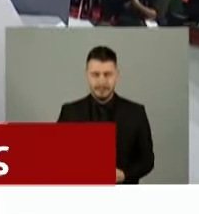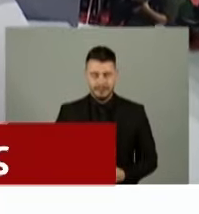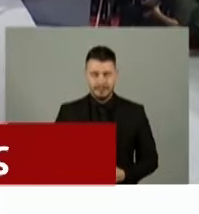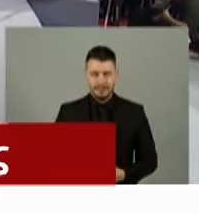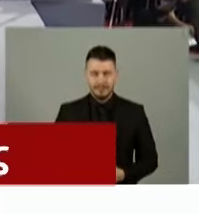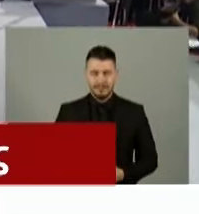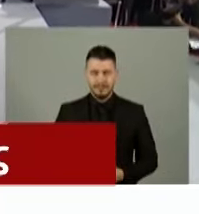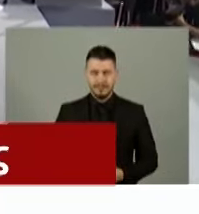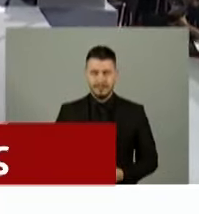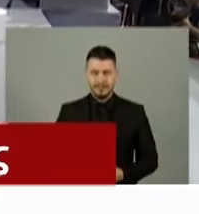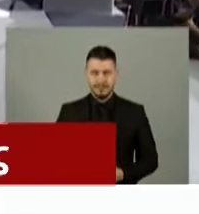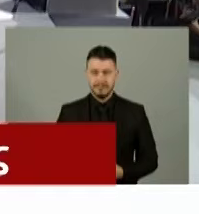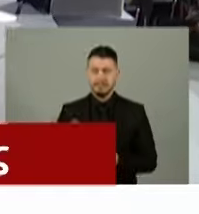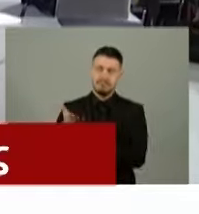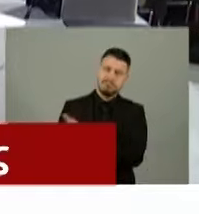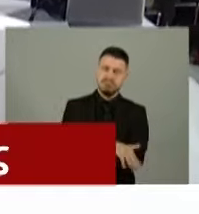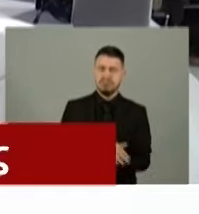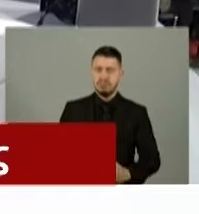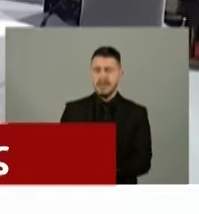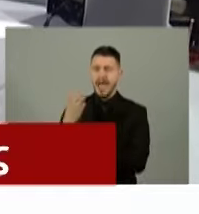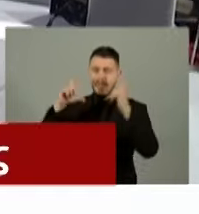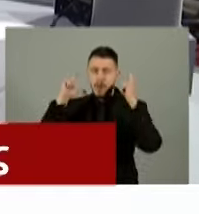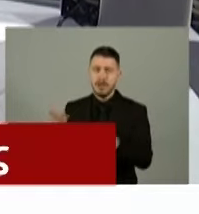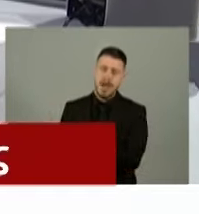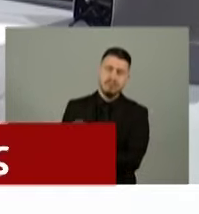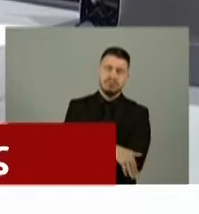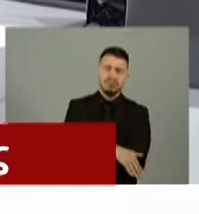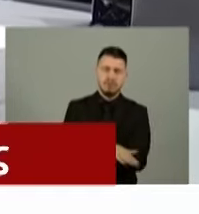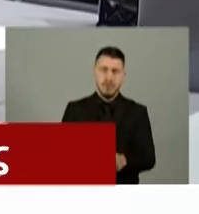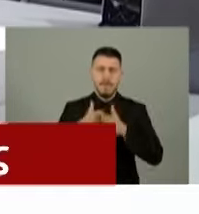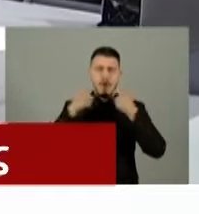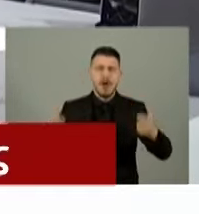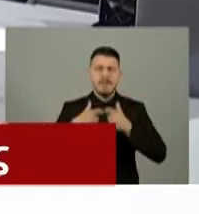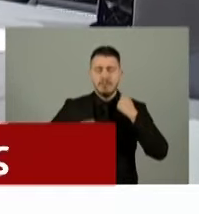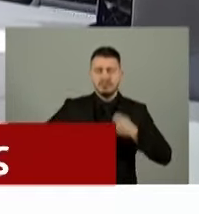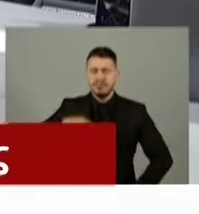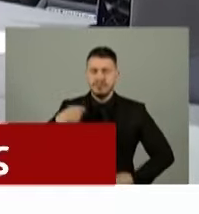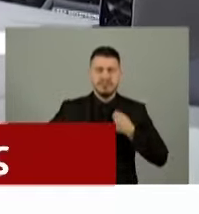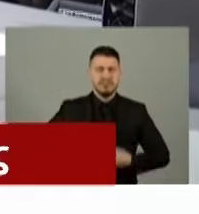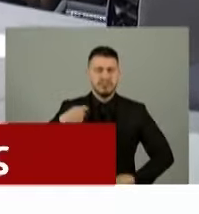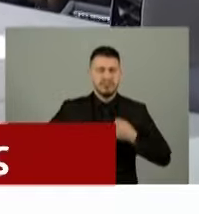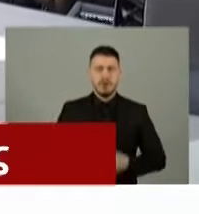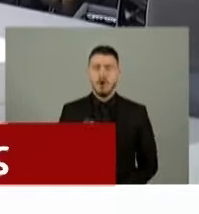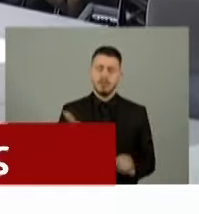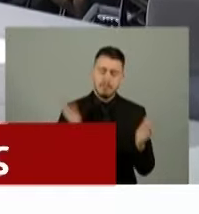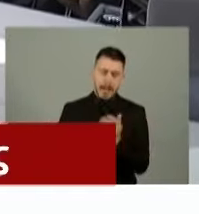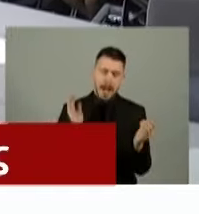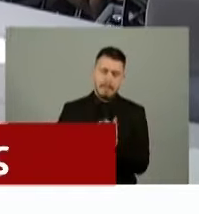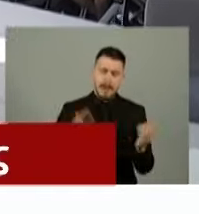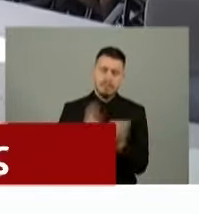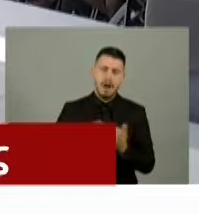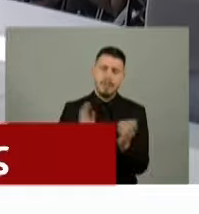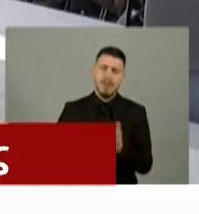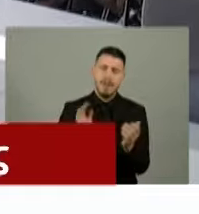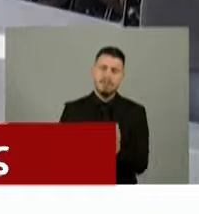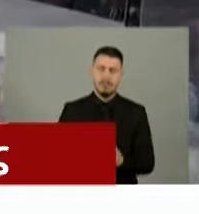δεν παρεμβαίνω στα του ΣΥΡΙΖΑ. Επίσης, στην ανάρτηση του είπε ότι χόρτασα το χειροκρότημα και, εν πάση περιπτώσει, από την εξουσία και όλα αυτά. Και